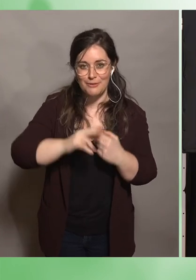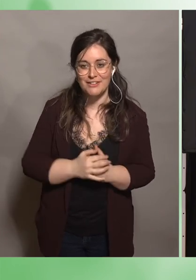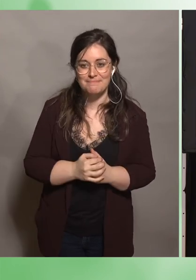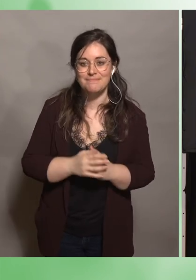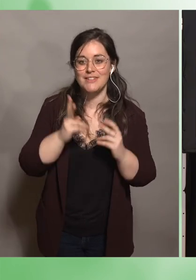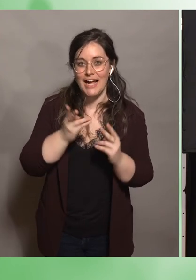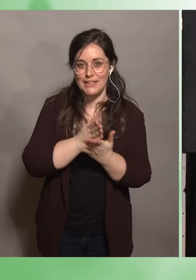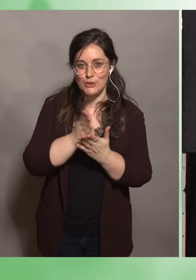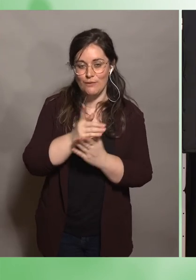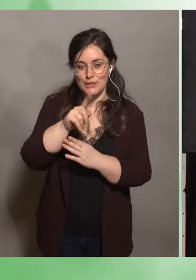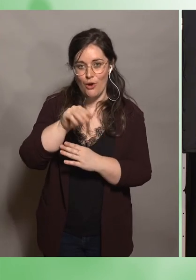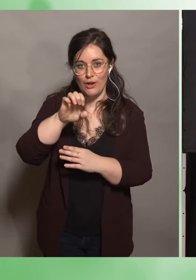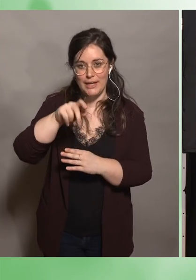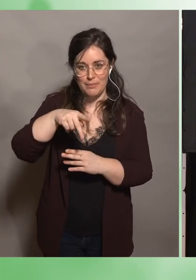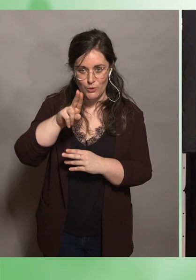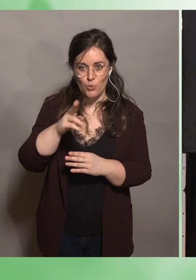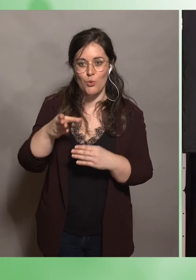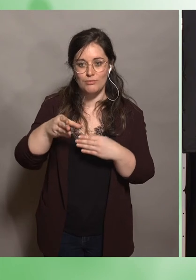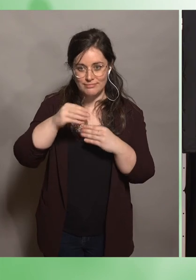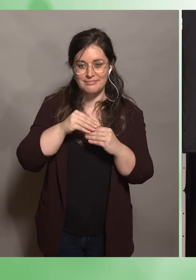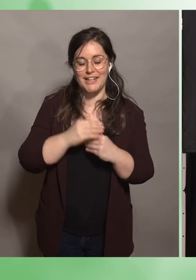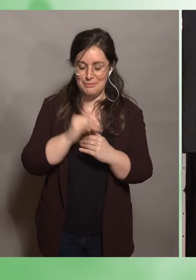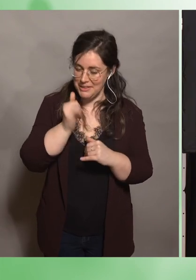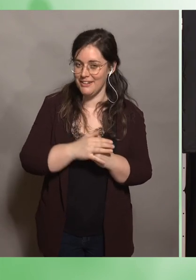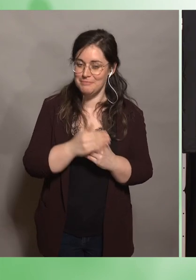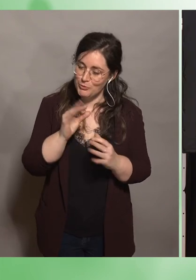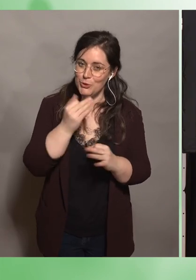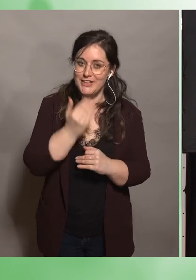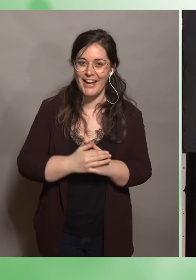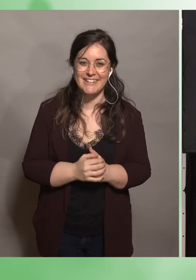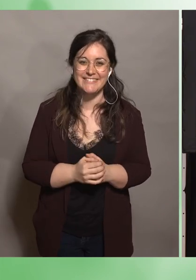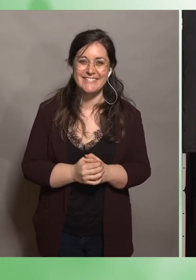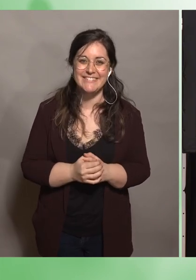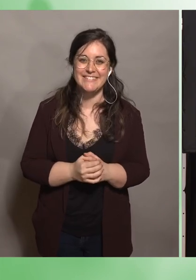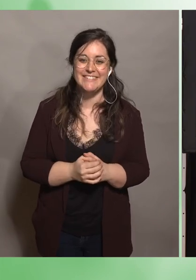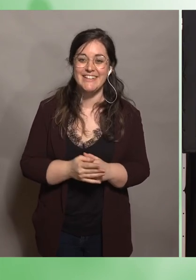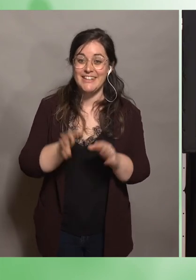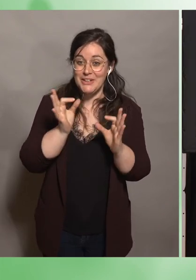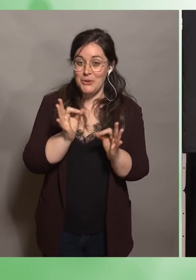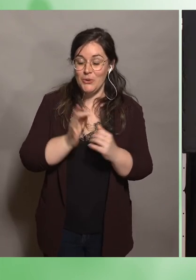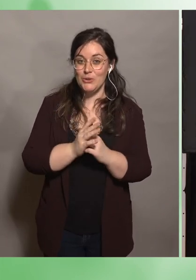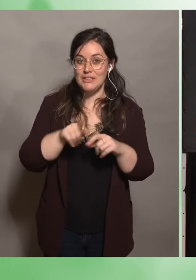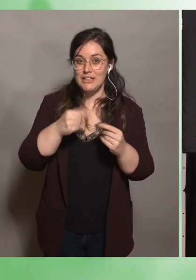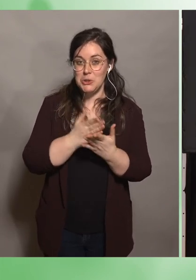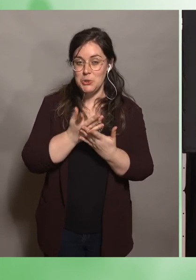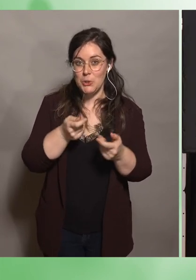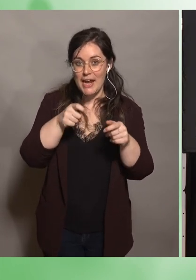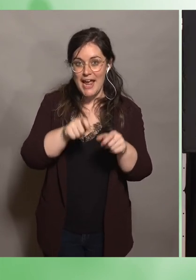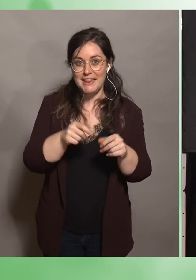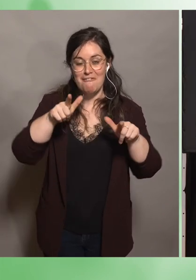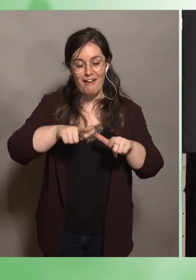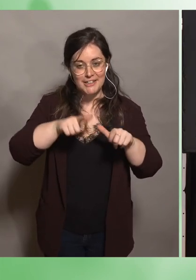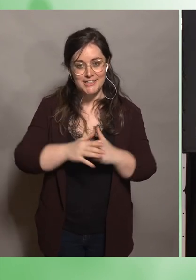das Service auch als EPU in Anspruch nehmen. Ja, gut, danke. Na gut, dann sind wir schon am Ende unserer